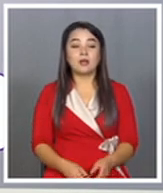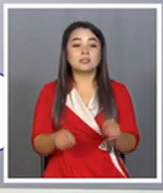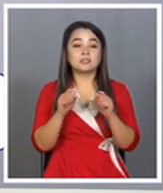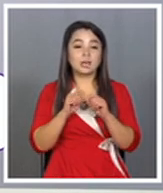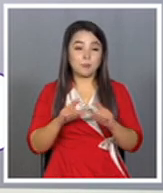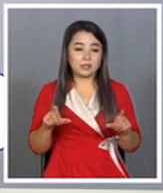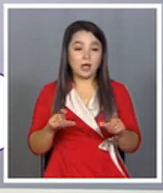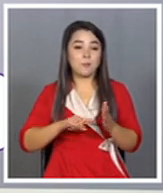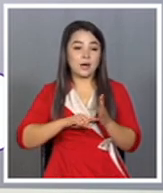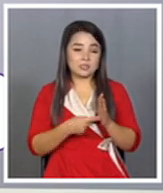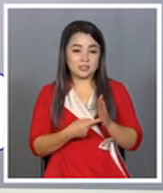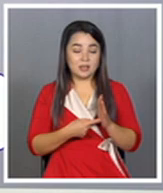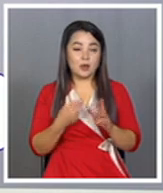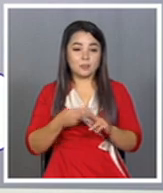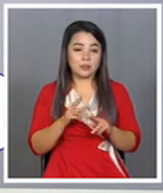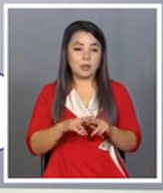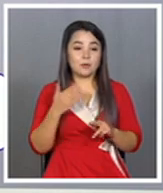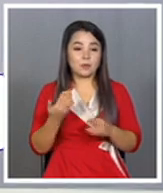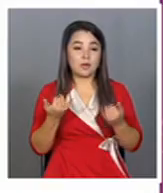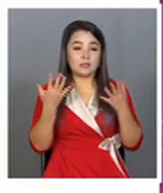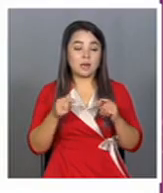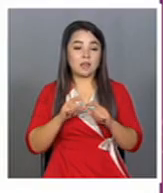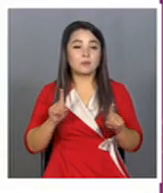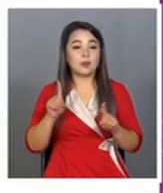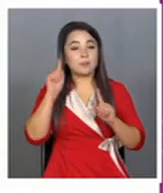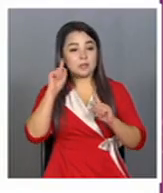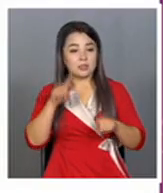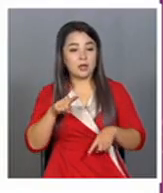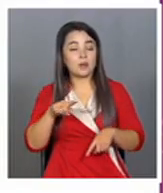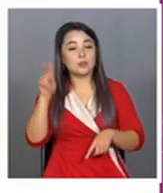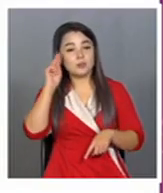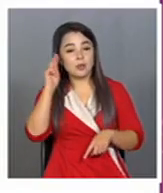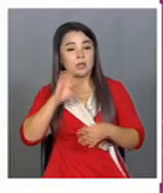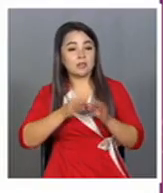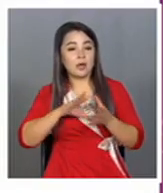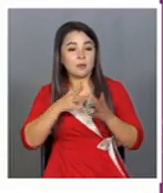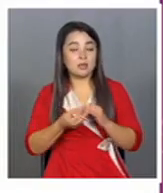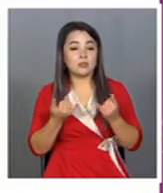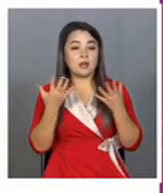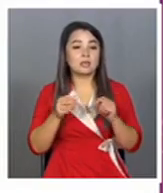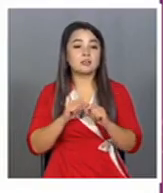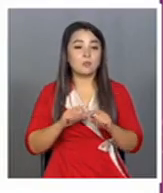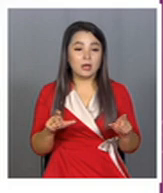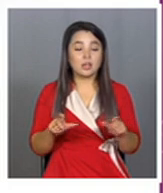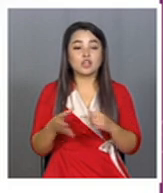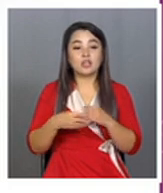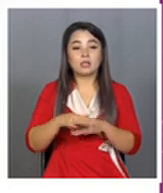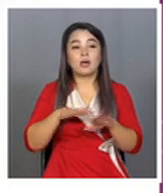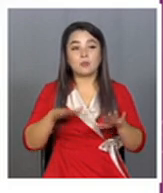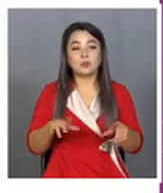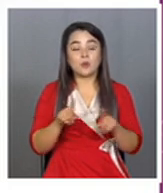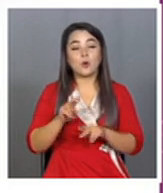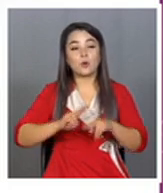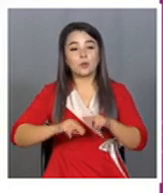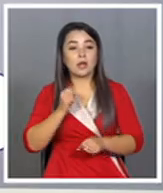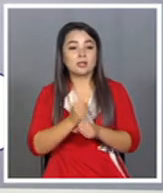Сабақтың мақсаты, яғни сіз бүгінгі сабақтан не біліп шығасыз? Сіз бүгінгі сабақтан жердің тектоникалық құрылымы